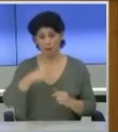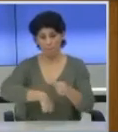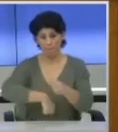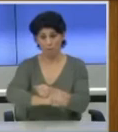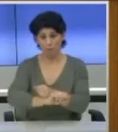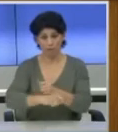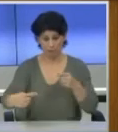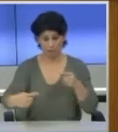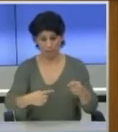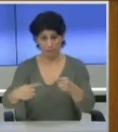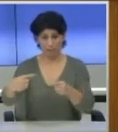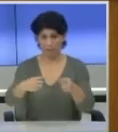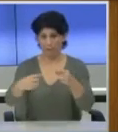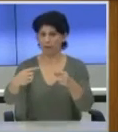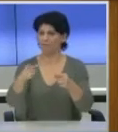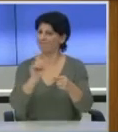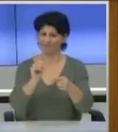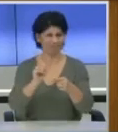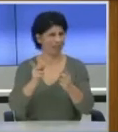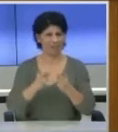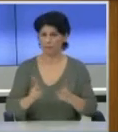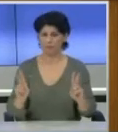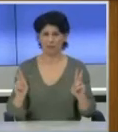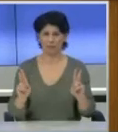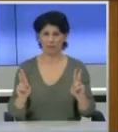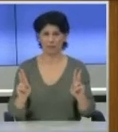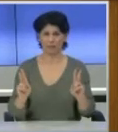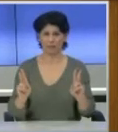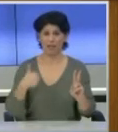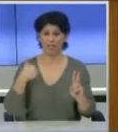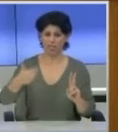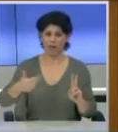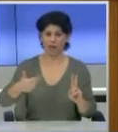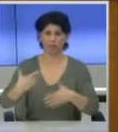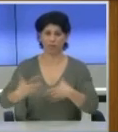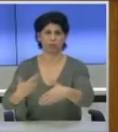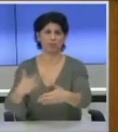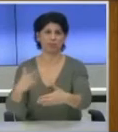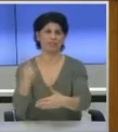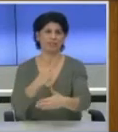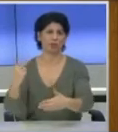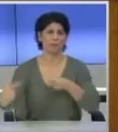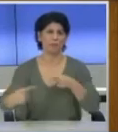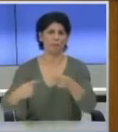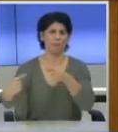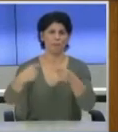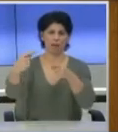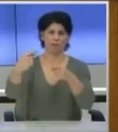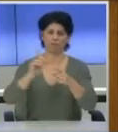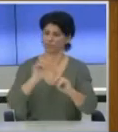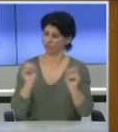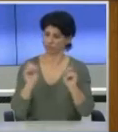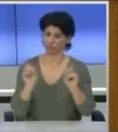ποδοσφαιρική διαμάχη δεν επιτρέπεται να μετεξελιχθεί σε κοινωνική. Και γι'